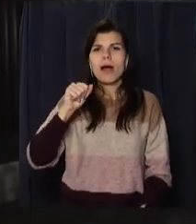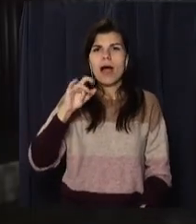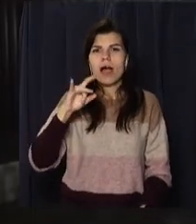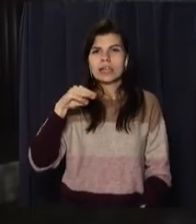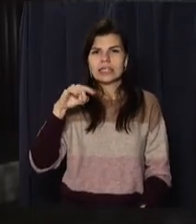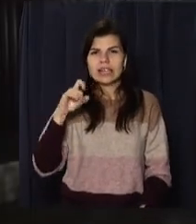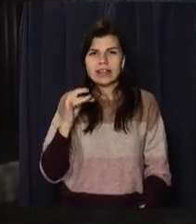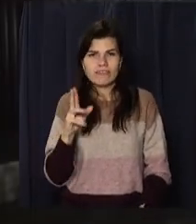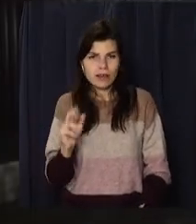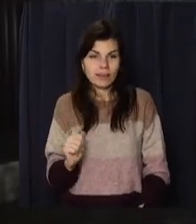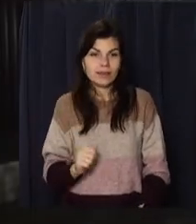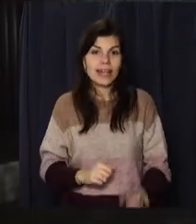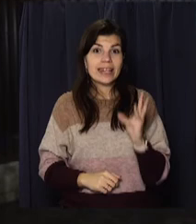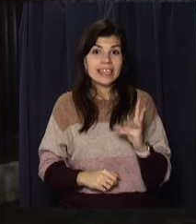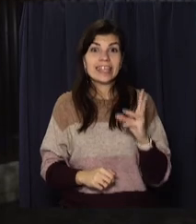2, 3,